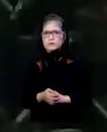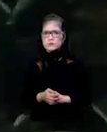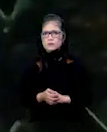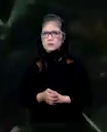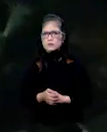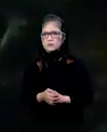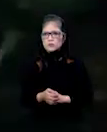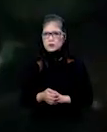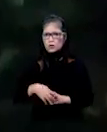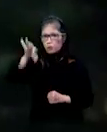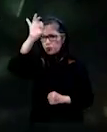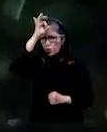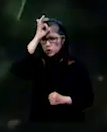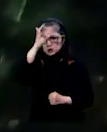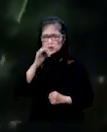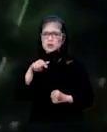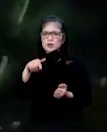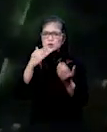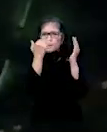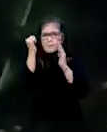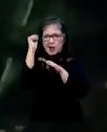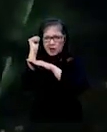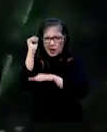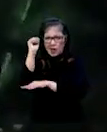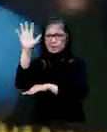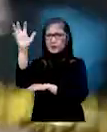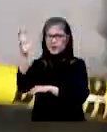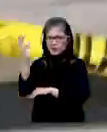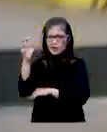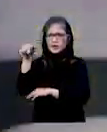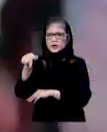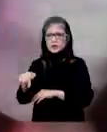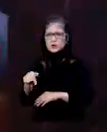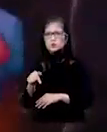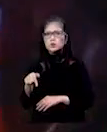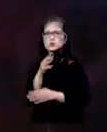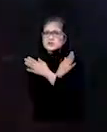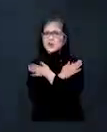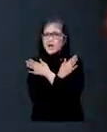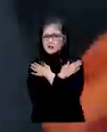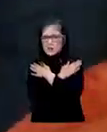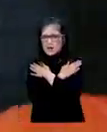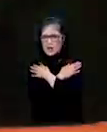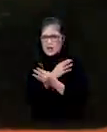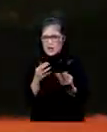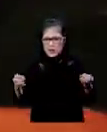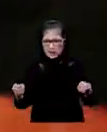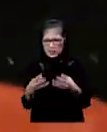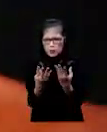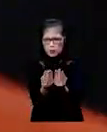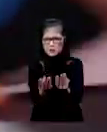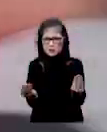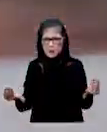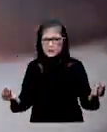Aparat Polres Pandeglang, Banten mengevakuasi jasad seorang wanita korban pembunuhan yang ditemukan di semak-semak di Kelurahan Saruni, Majasari, Kabupaten